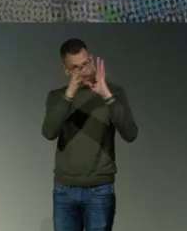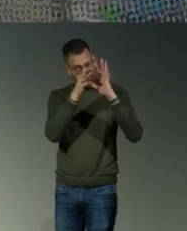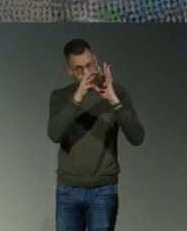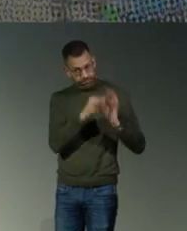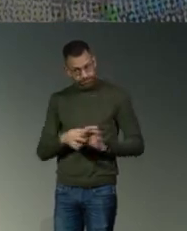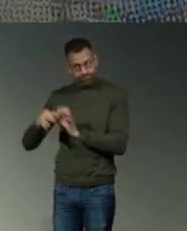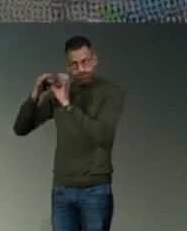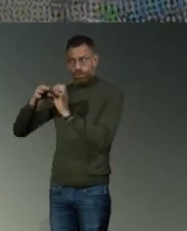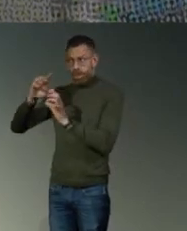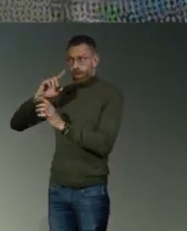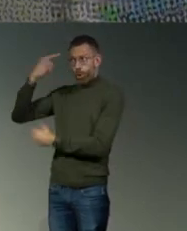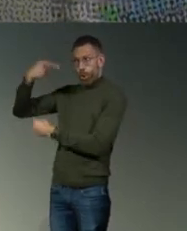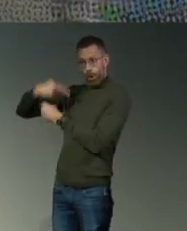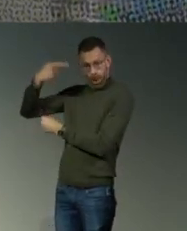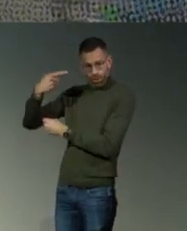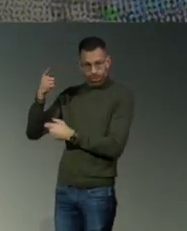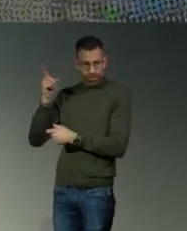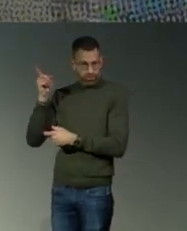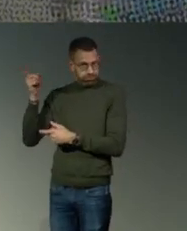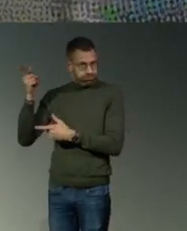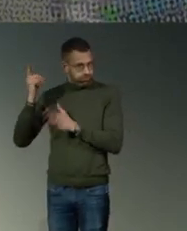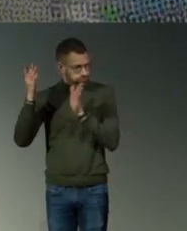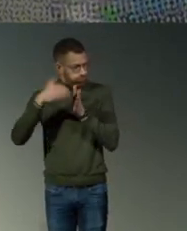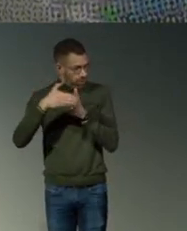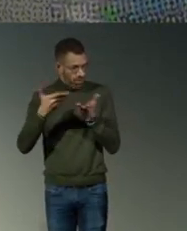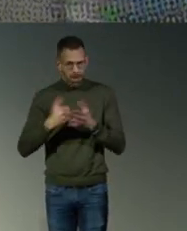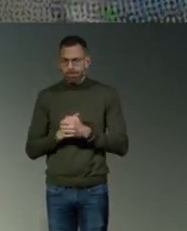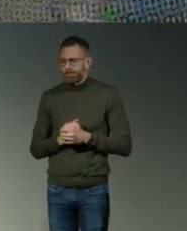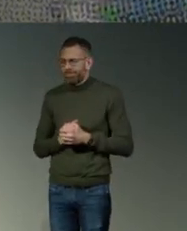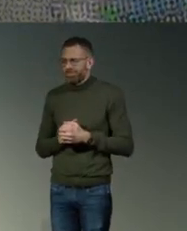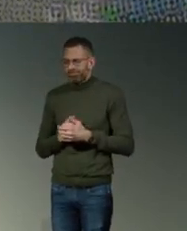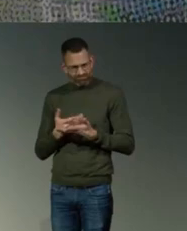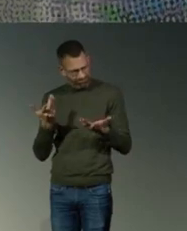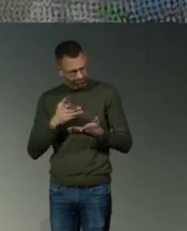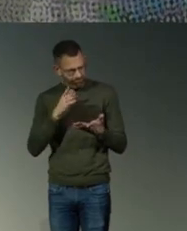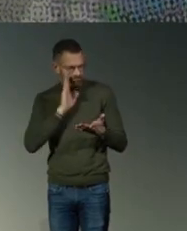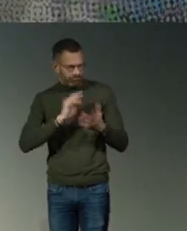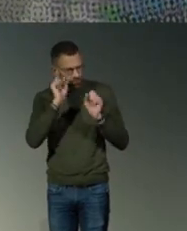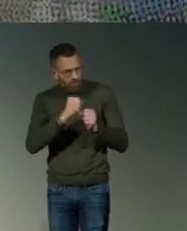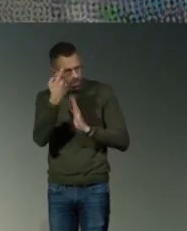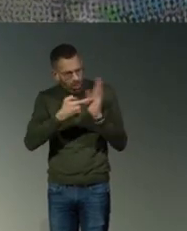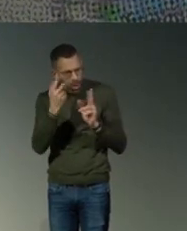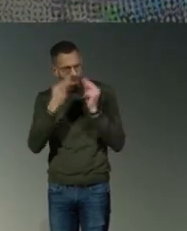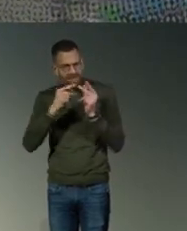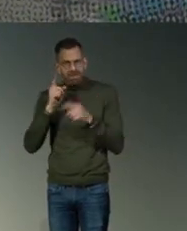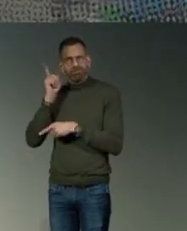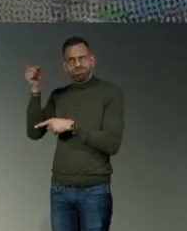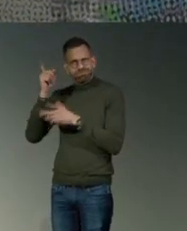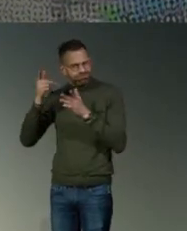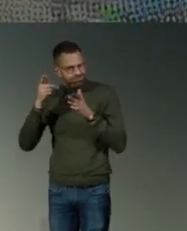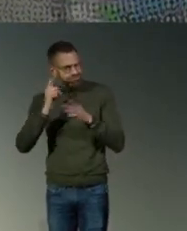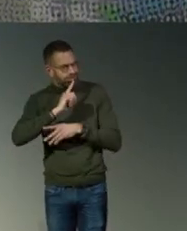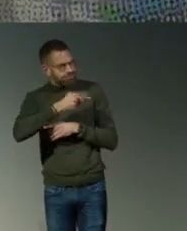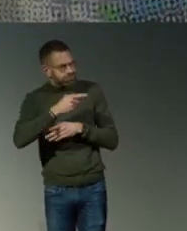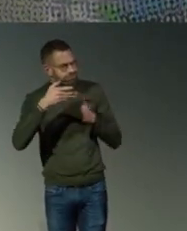à partir d'une sollicitation. Je voudrais peut-être qu'on revienne sur cette sollicitation, sur le plaisir ou